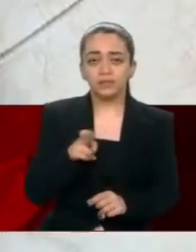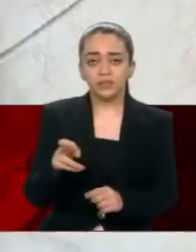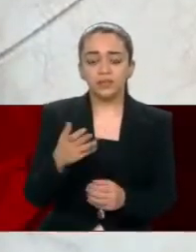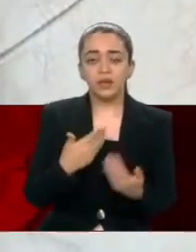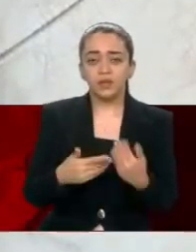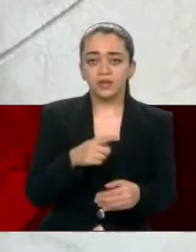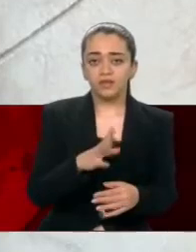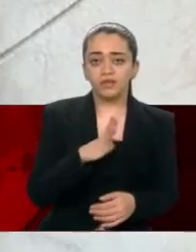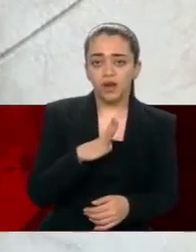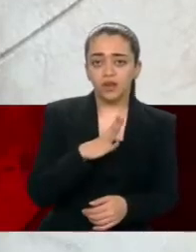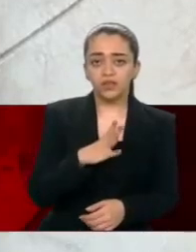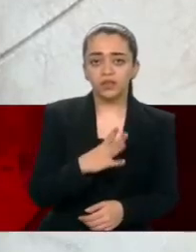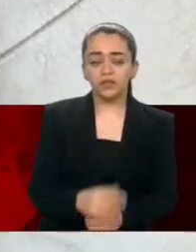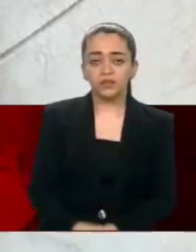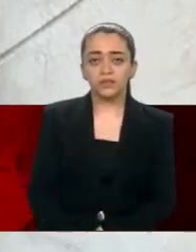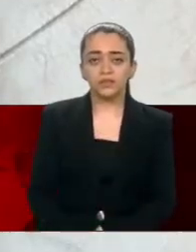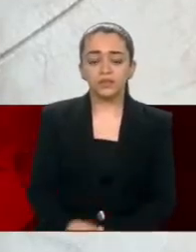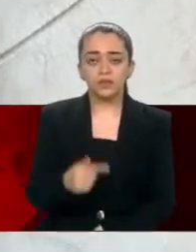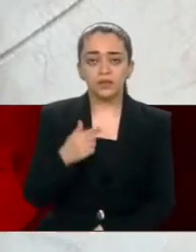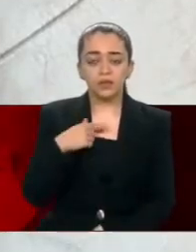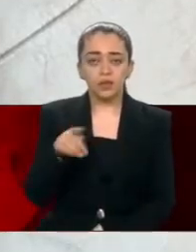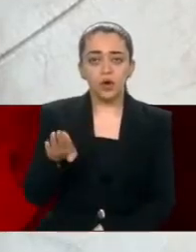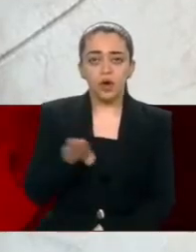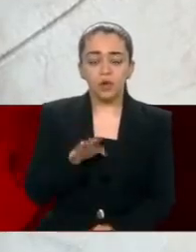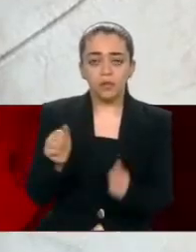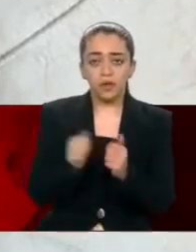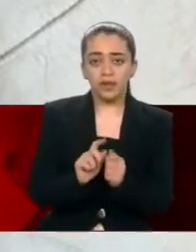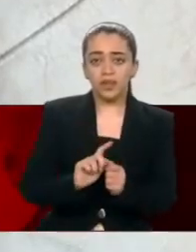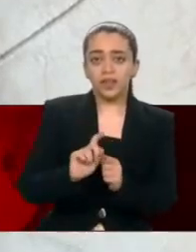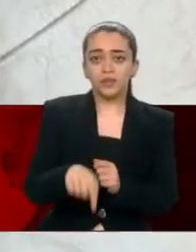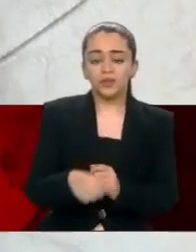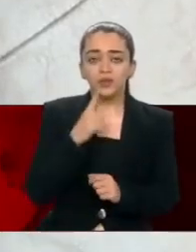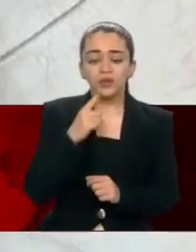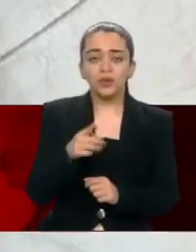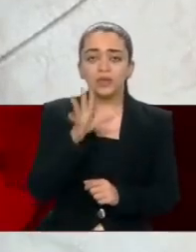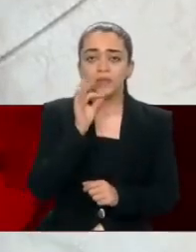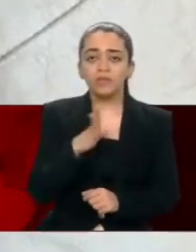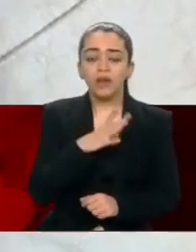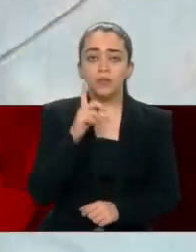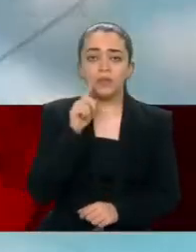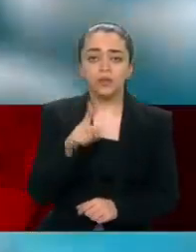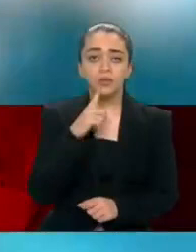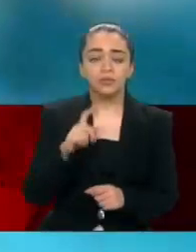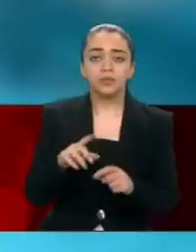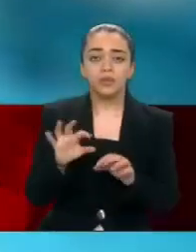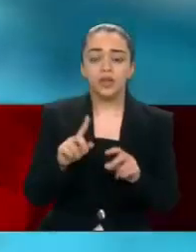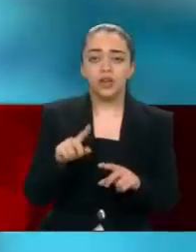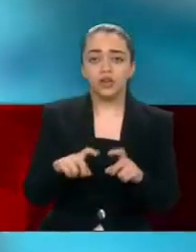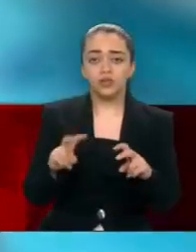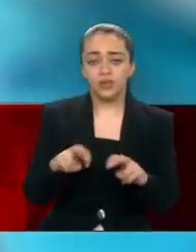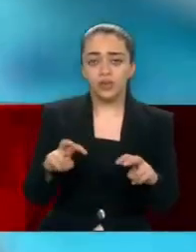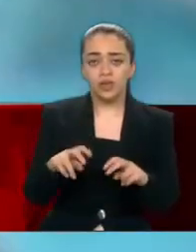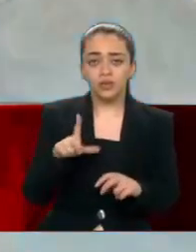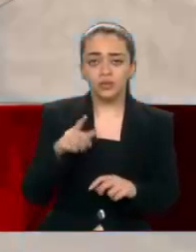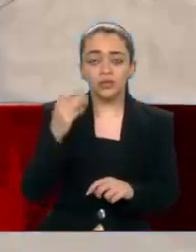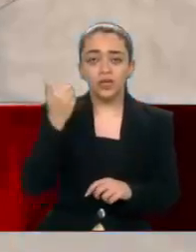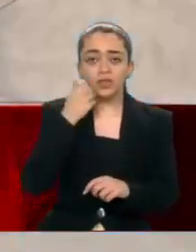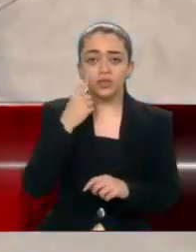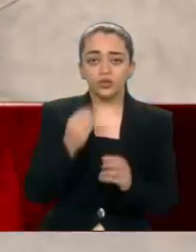ameliyat yapılıyor Halbuki benim oğlum yanımdan indi aşağı onlara bakmayayım diye yani araştırmayayım diye yalan söyledikleri ortaya